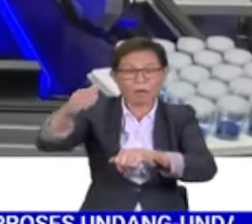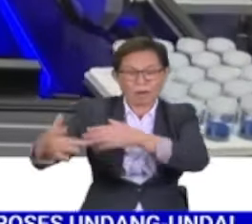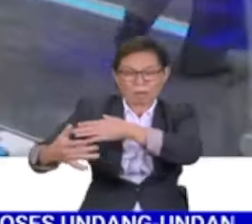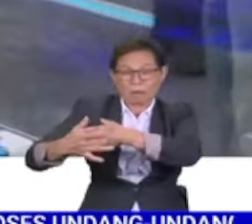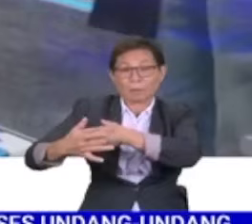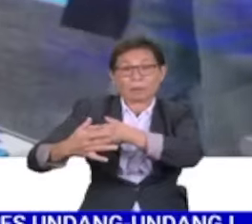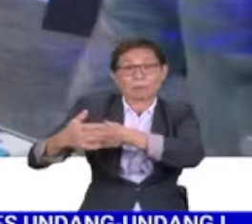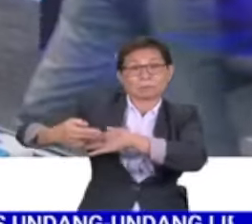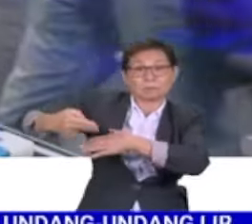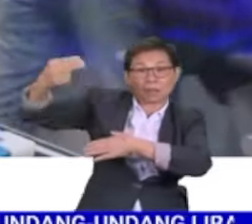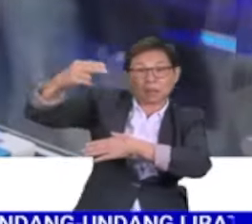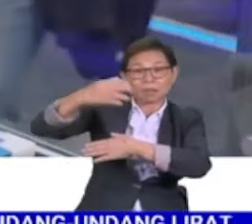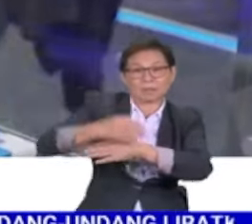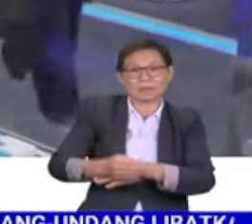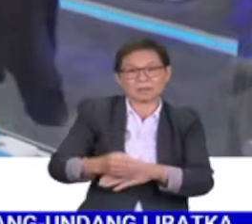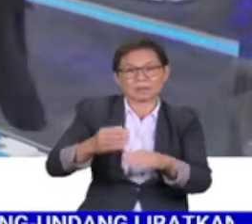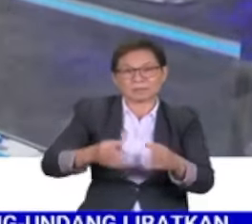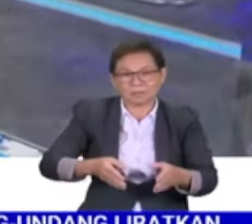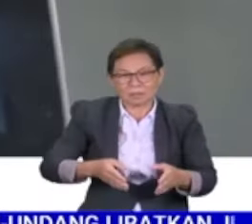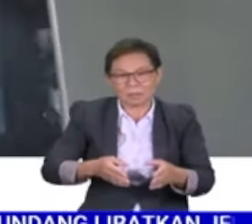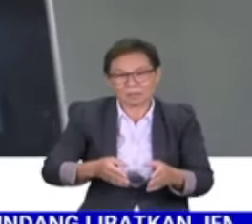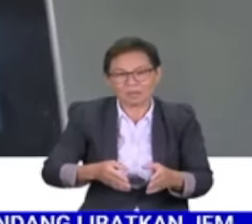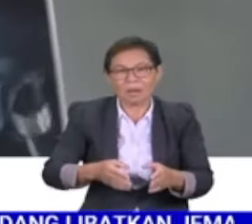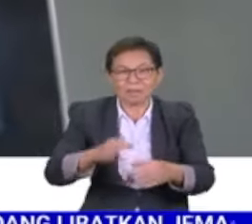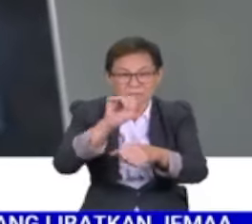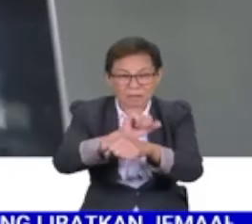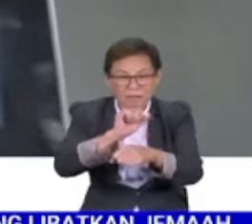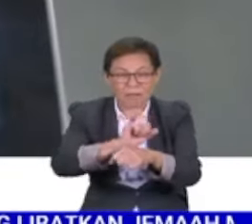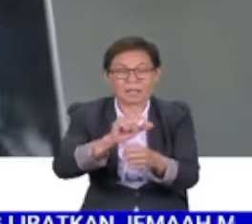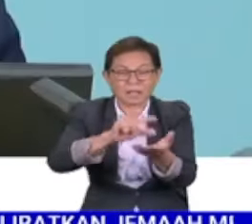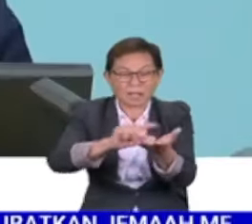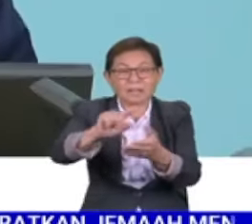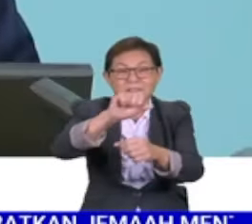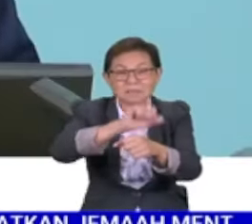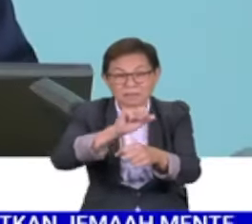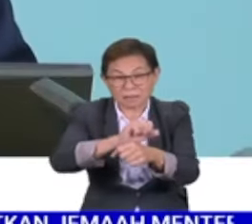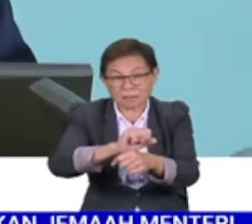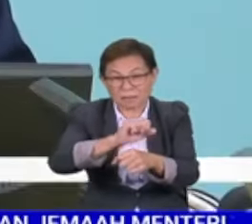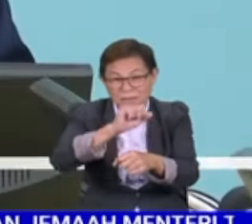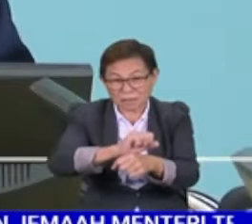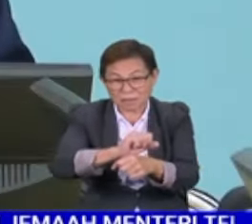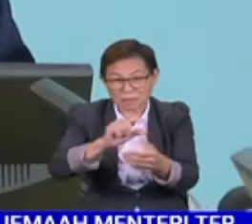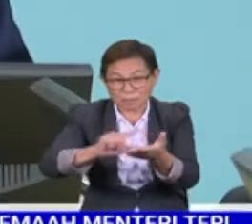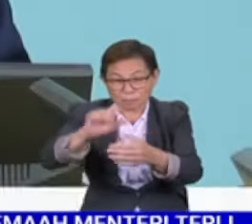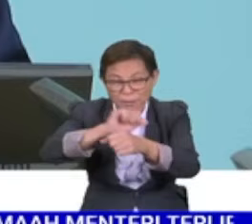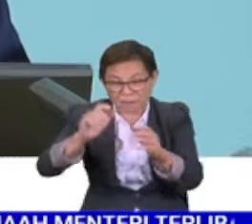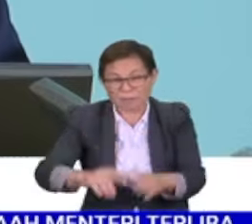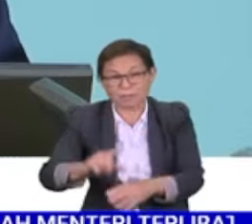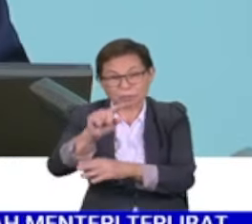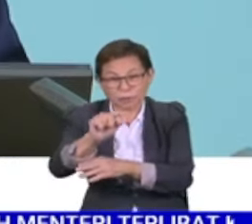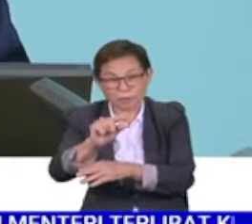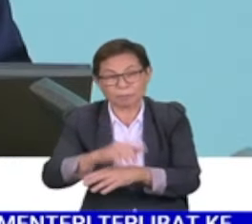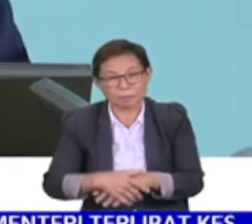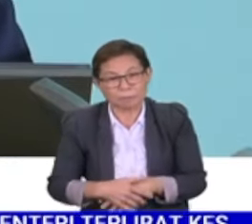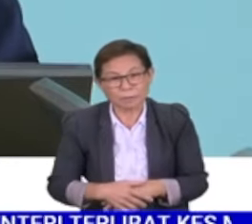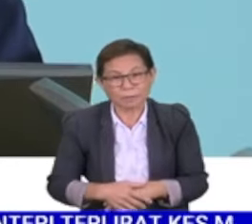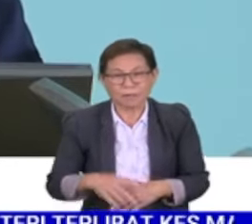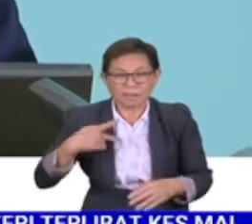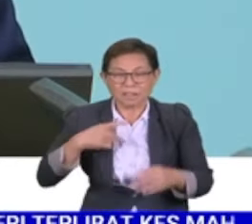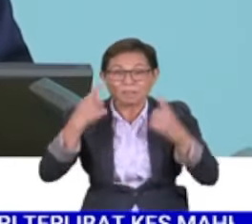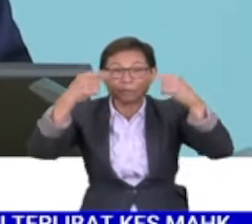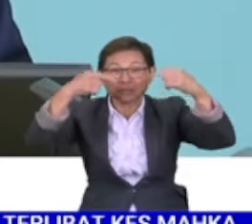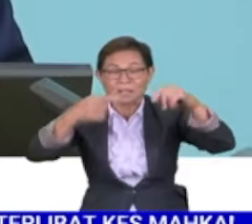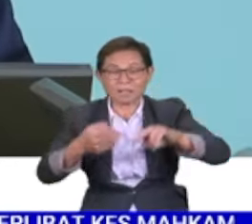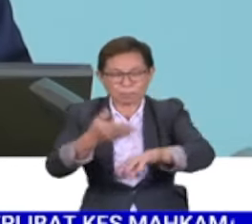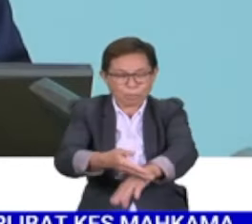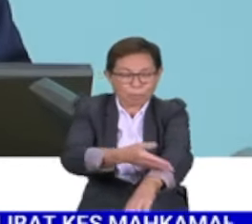tinggi selain lari dari imej kos buruh yang rendah? Bukan sahaja kita akan berjaya menambah